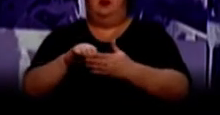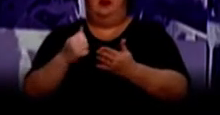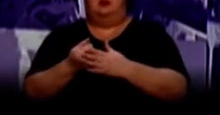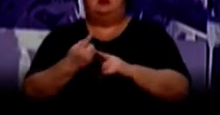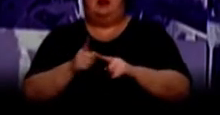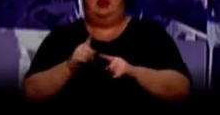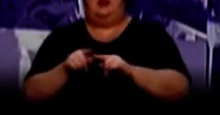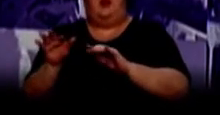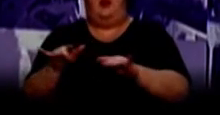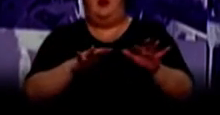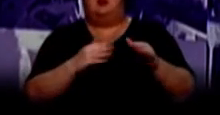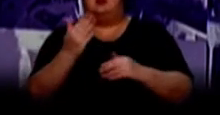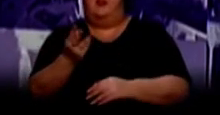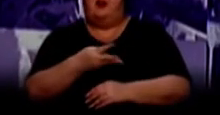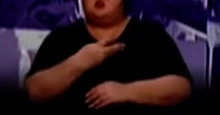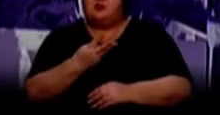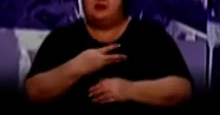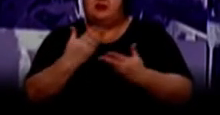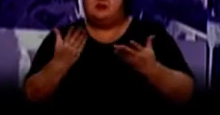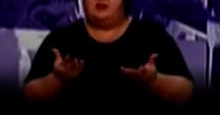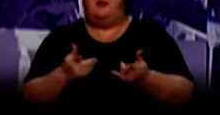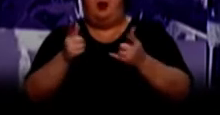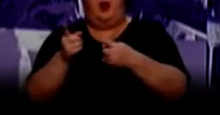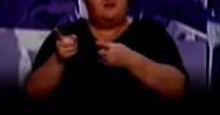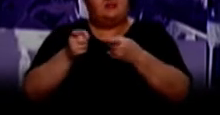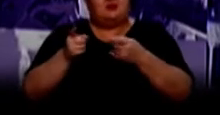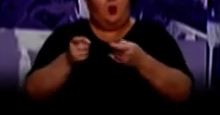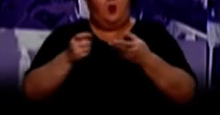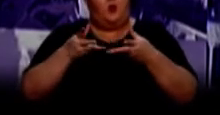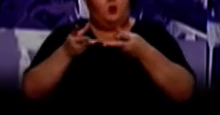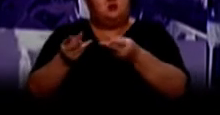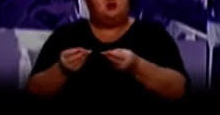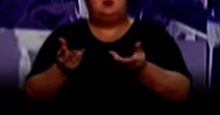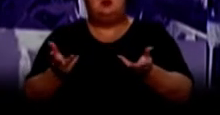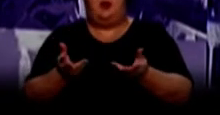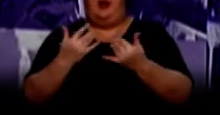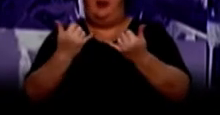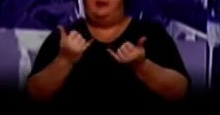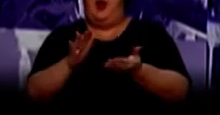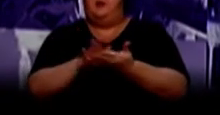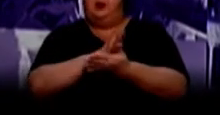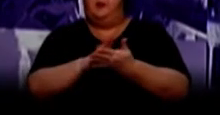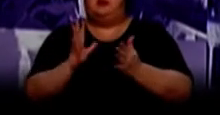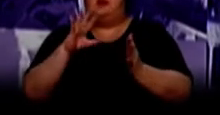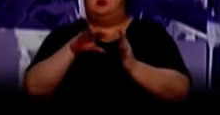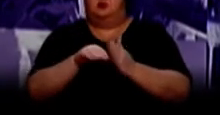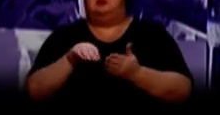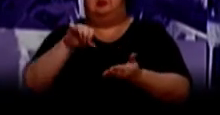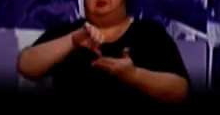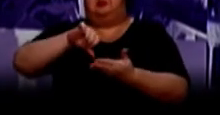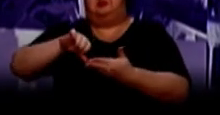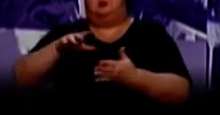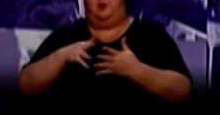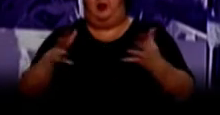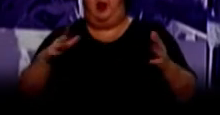акції, до вашої ініціативи, як ви їх заохочуєте? На прибирання долучилося досить багато